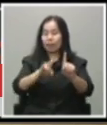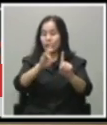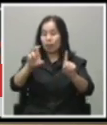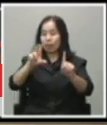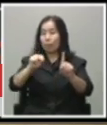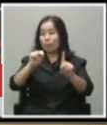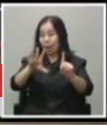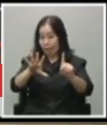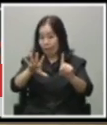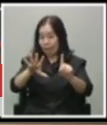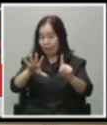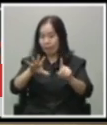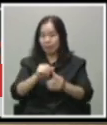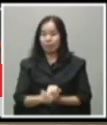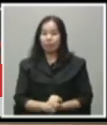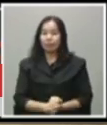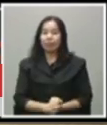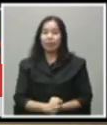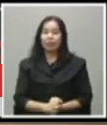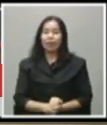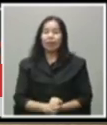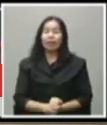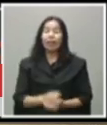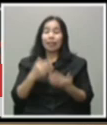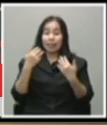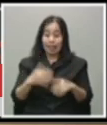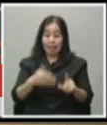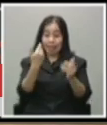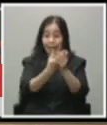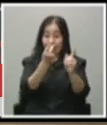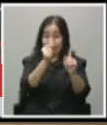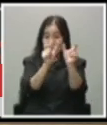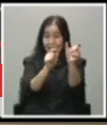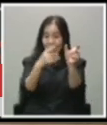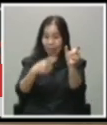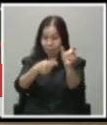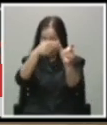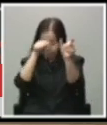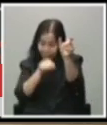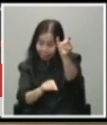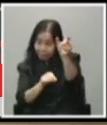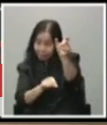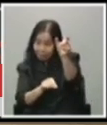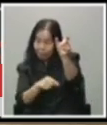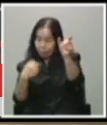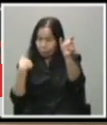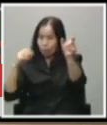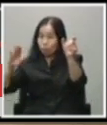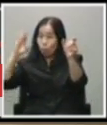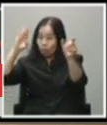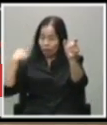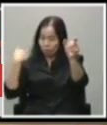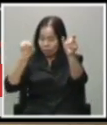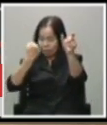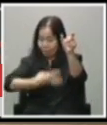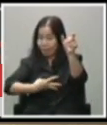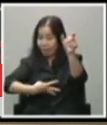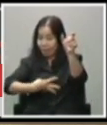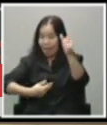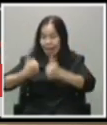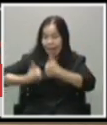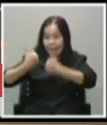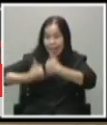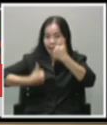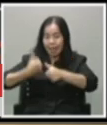ครับพอตั้งเรื่องราวเหล่านี้ขึ้นมาเนี่ยท่านประธานจะเห็นข้างล่างนะครับมันจะมีบริษัทอยู่4บริษัทที่เป็นบริษั